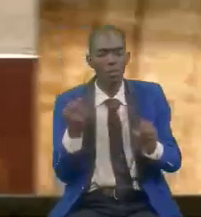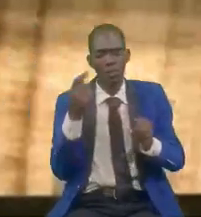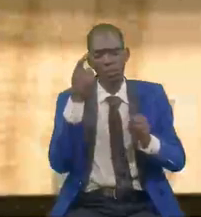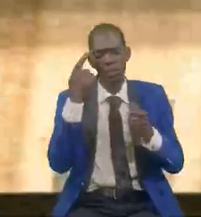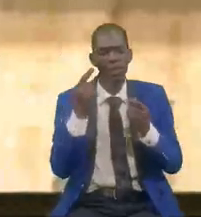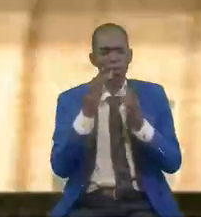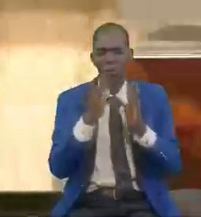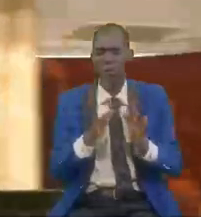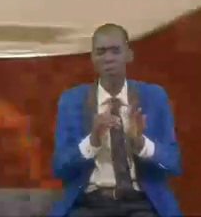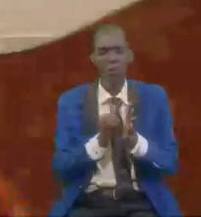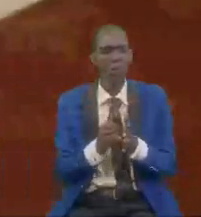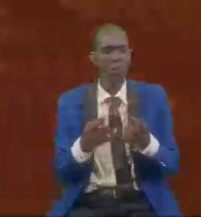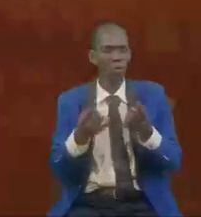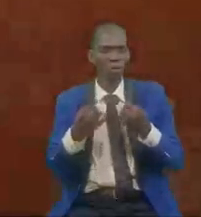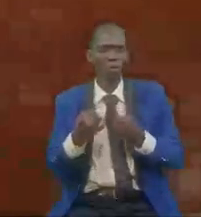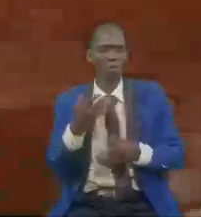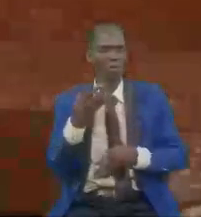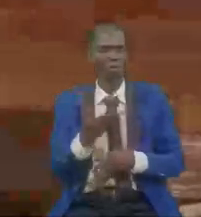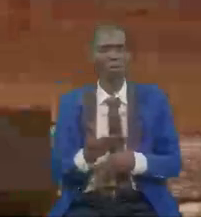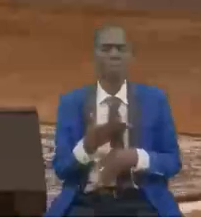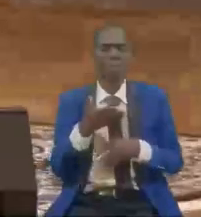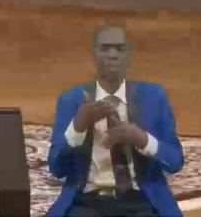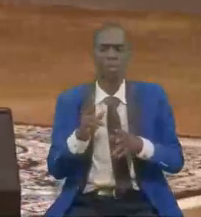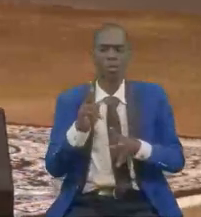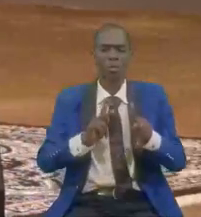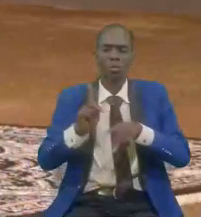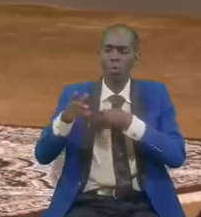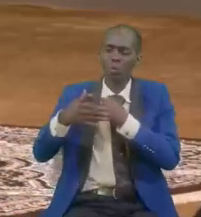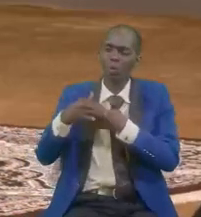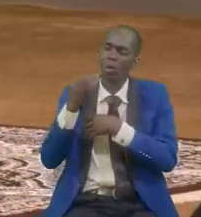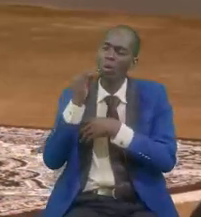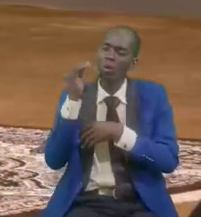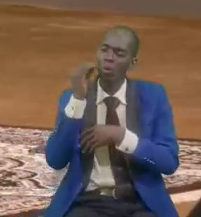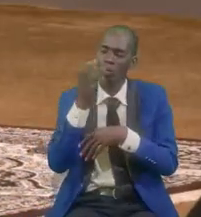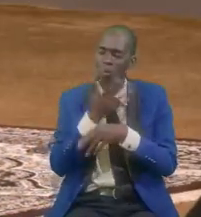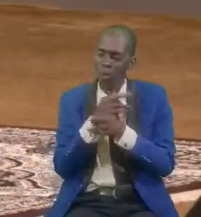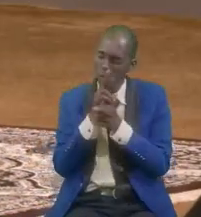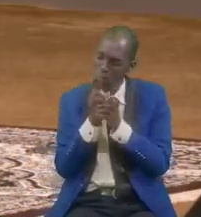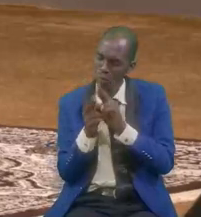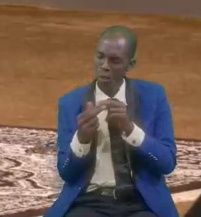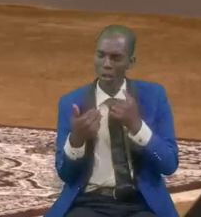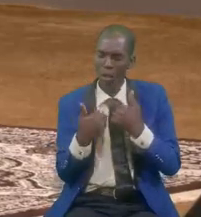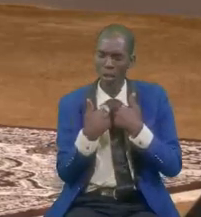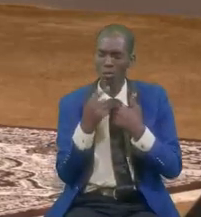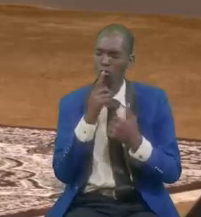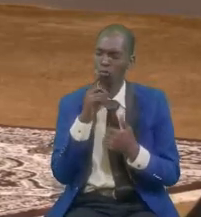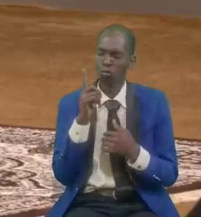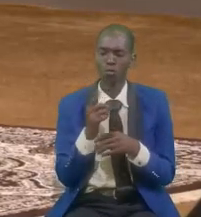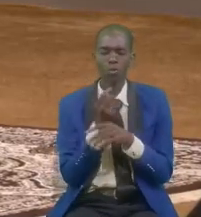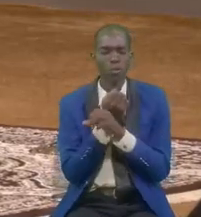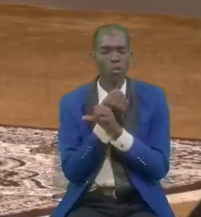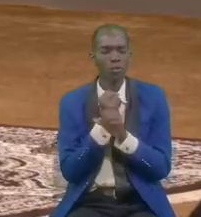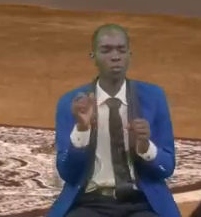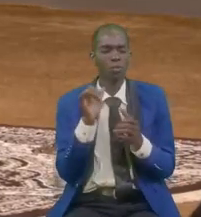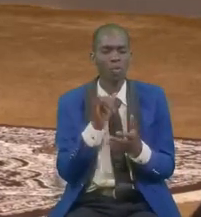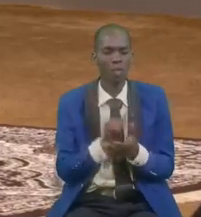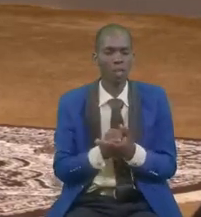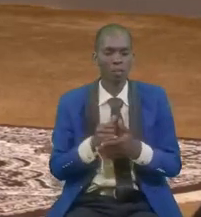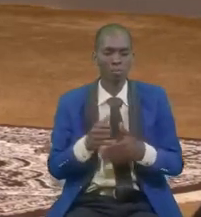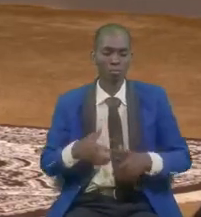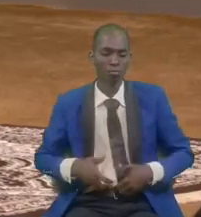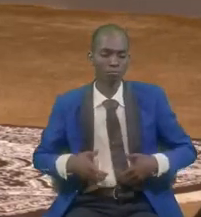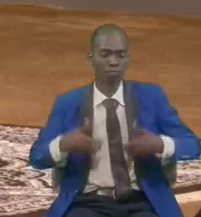là-bas. Que les gens retournent à la maison, qu'ils aillent se repentir, qu'ils aient le véritable salut, que la